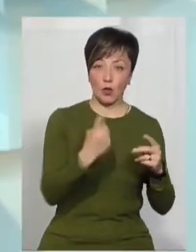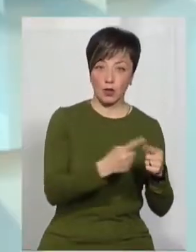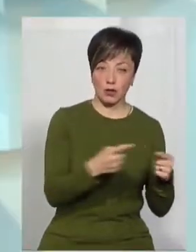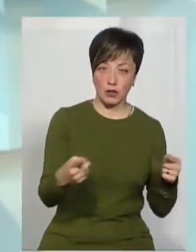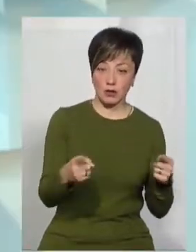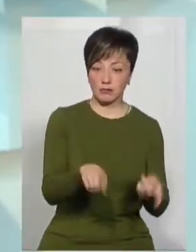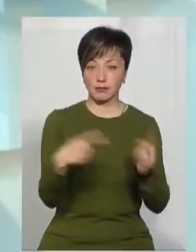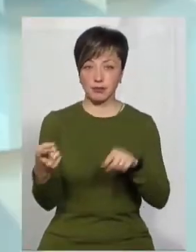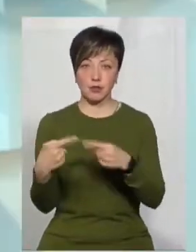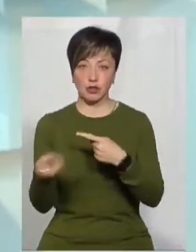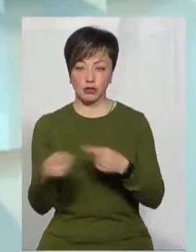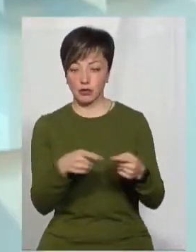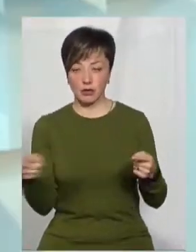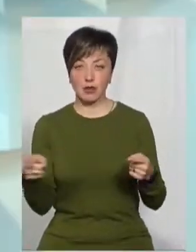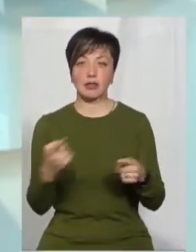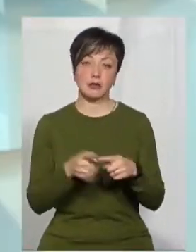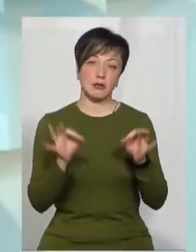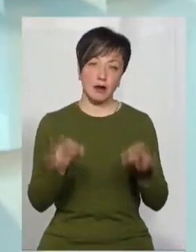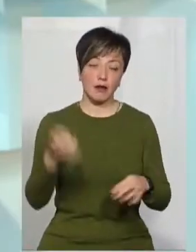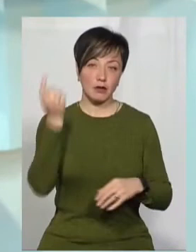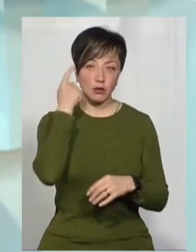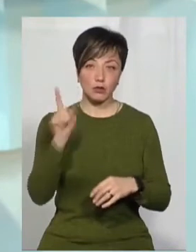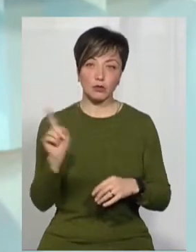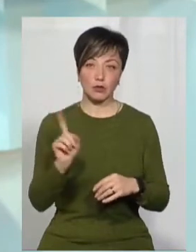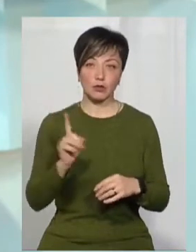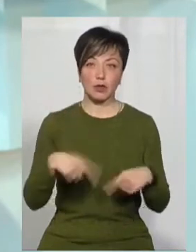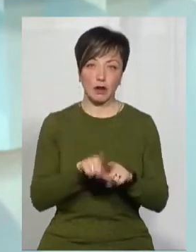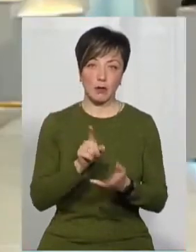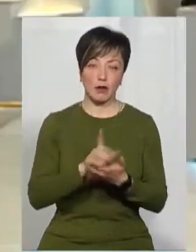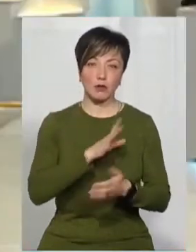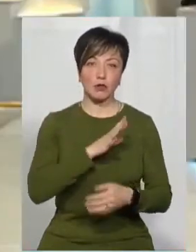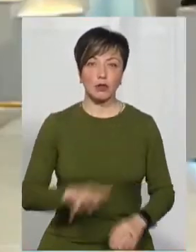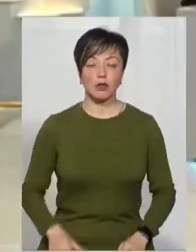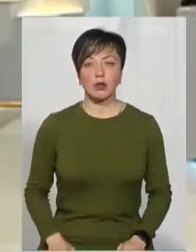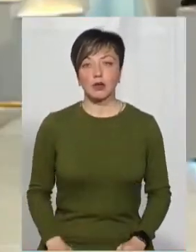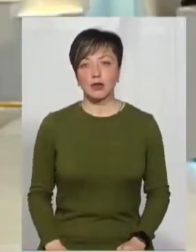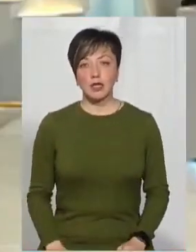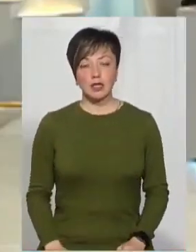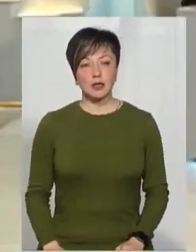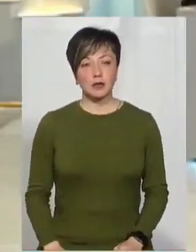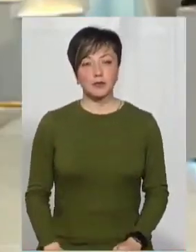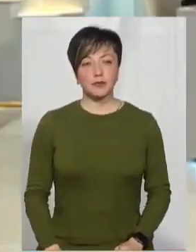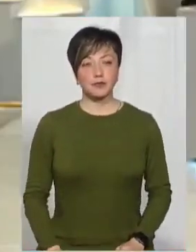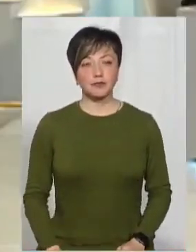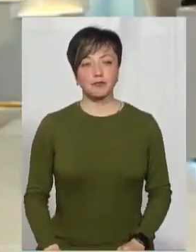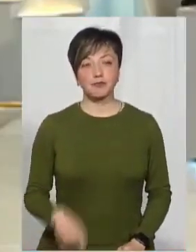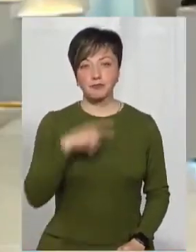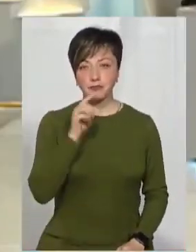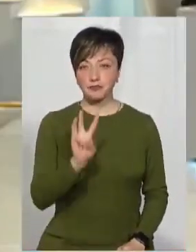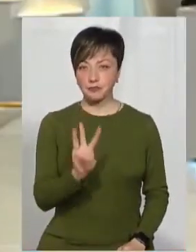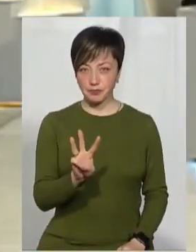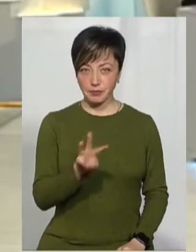ділянка, переходимо до іншої. Тобто це правильно, я думаю, що так воно і буде. Ми говорили про 3 мільярди.